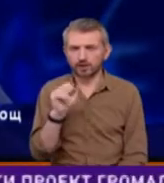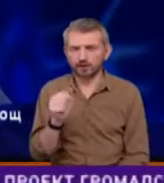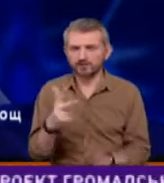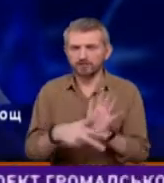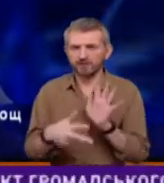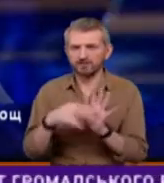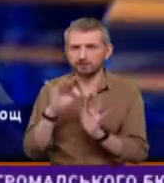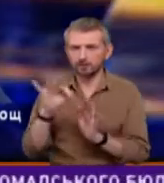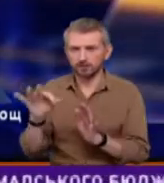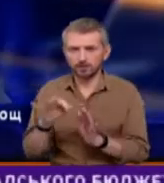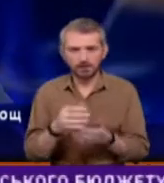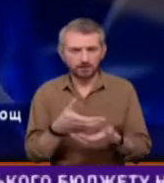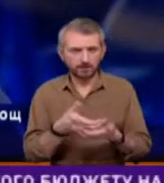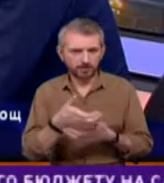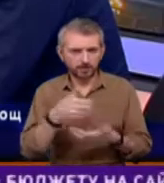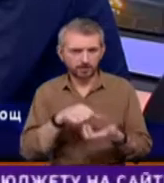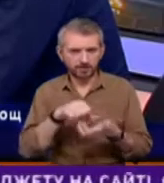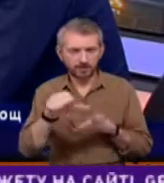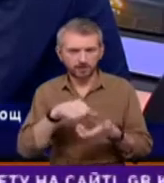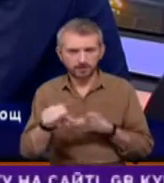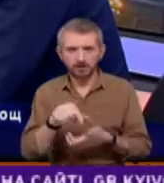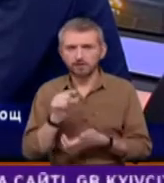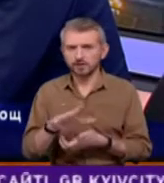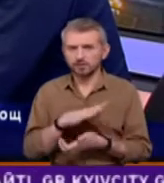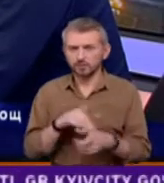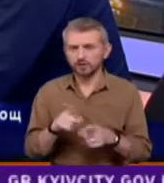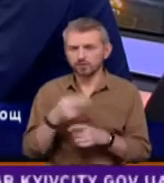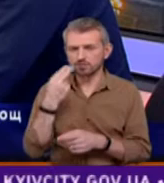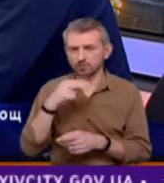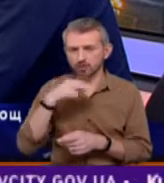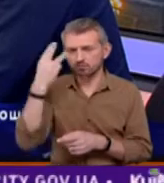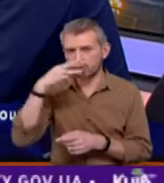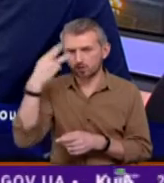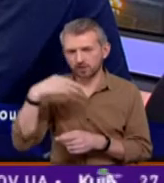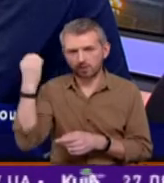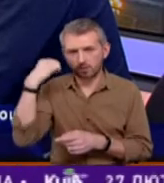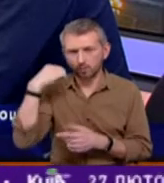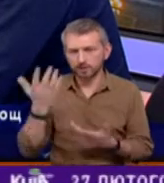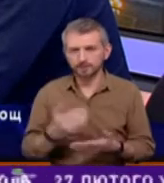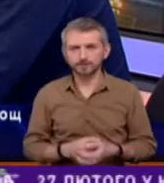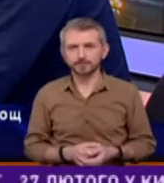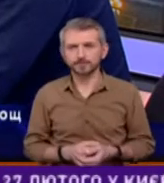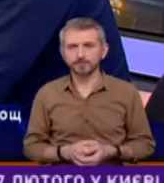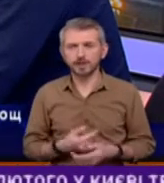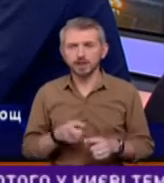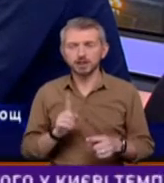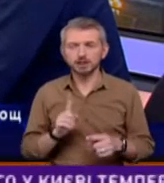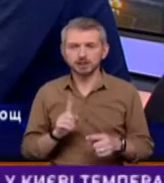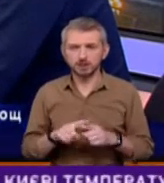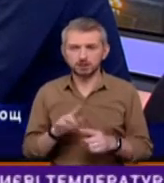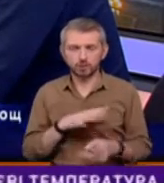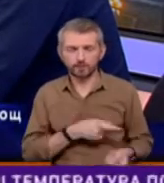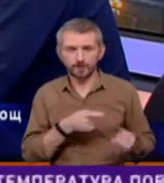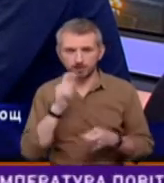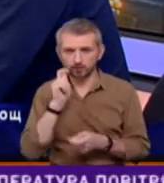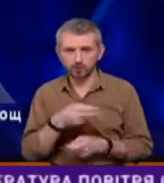RT-8200. Оці що, слайдери? Слайдери, але вони були в карбоні, вони були такі стильні, такі гламурні. І це було ввезено в